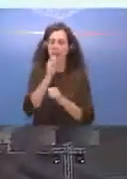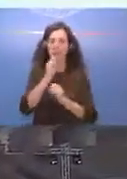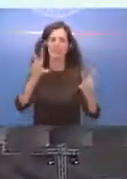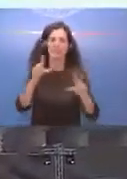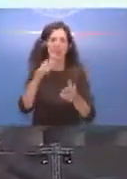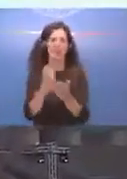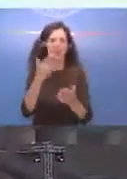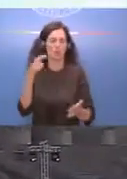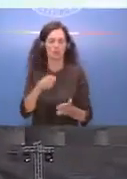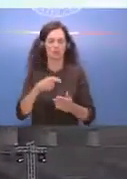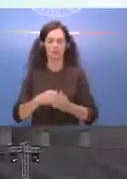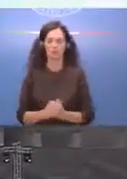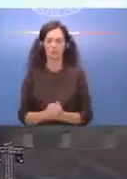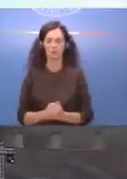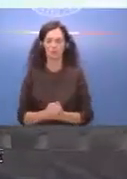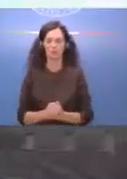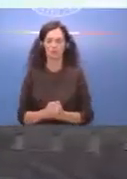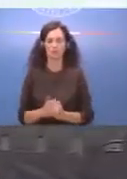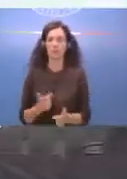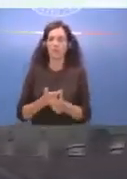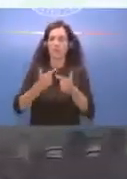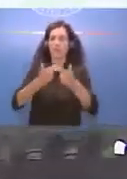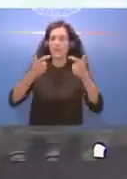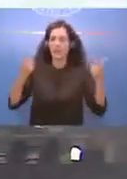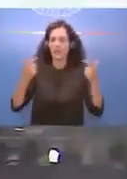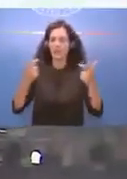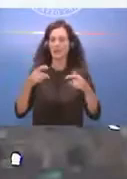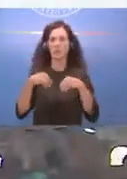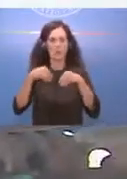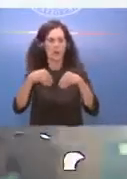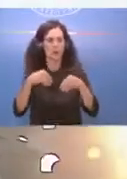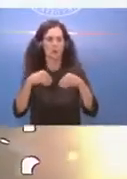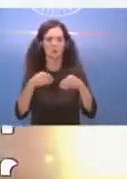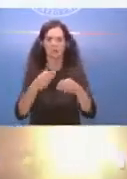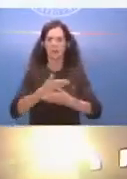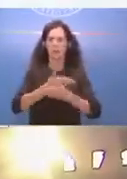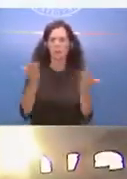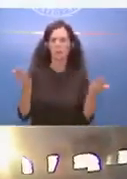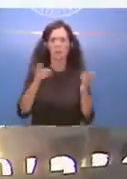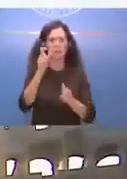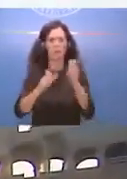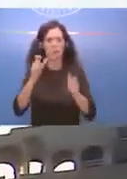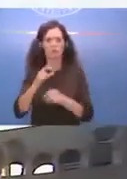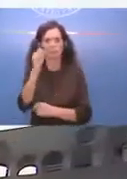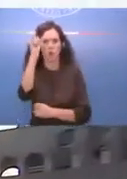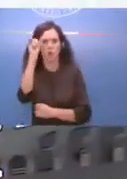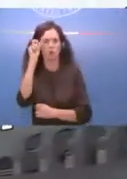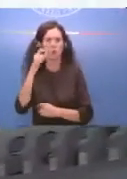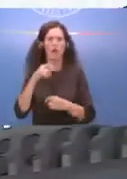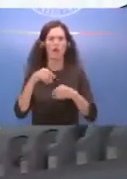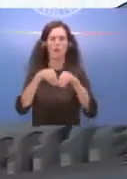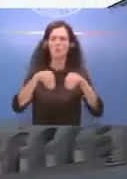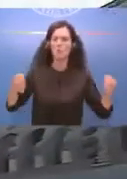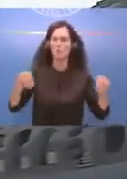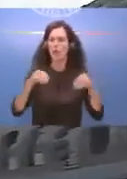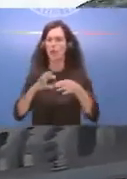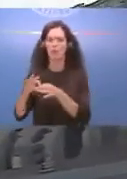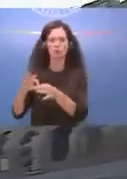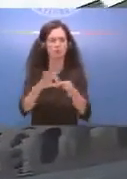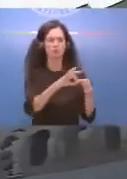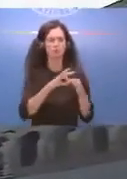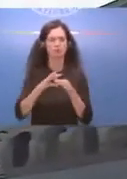anche dell'incremento della partecipazione pubblica la vita culturale della rilevanza sociale dei musei e della necessità di non